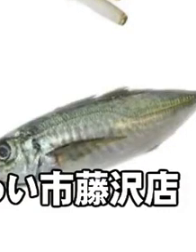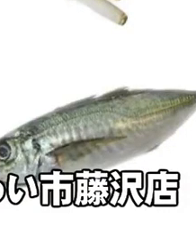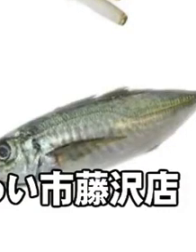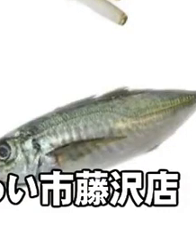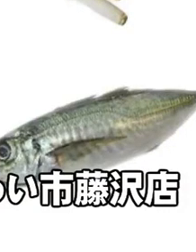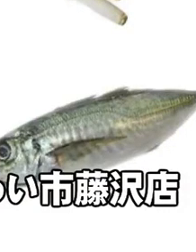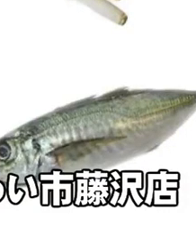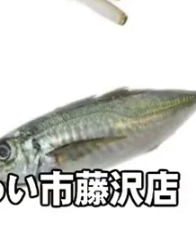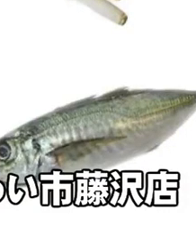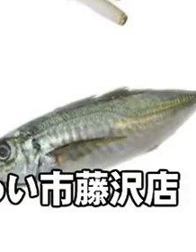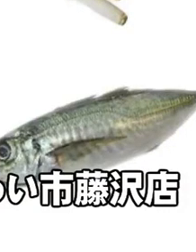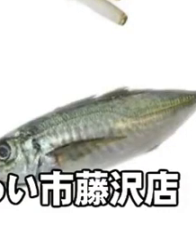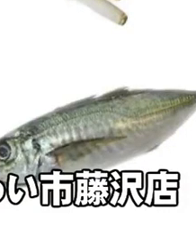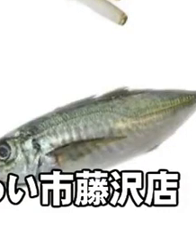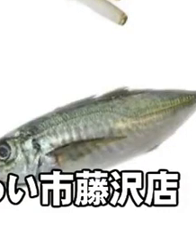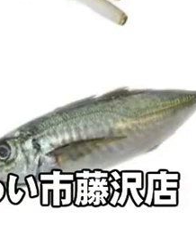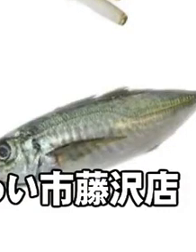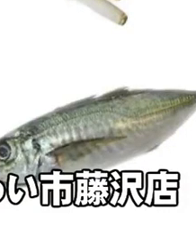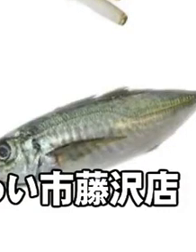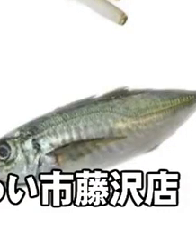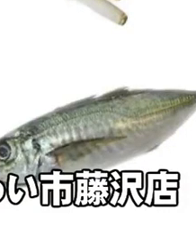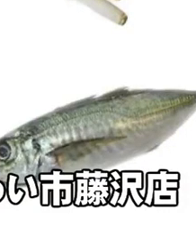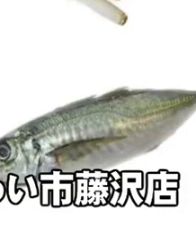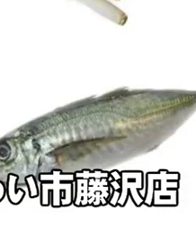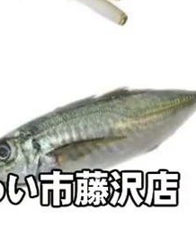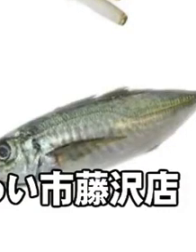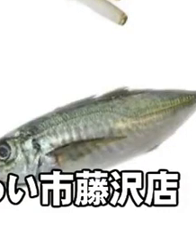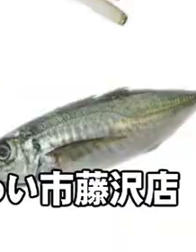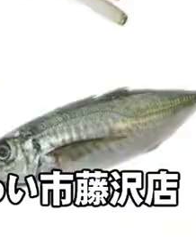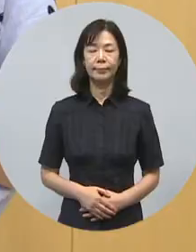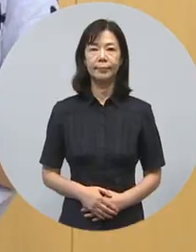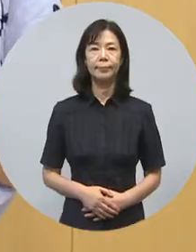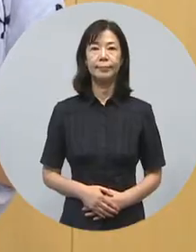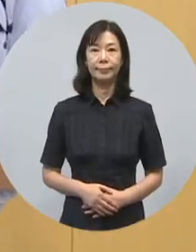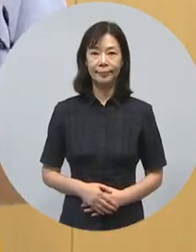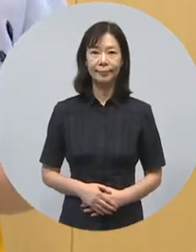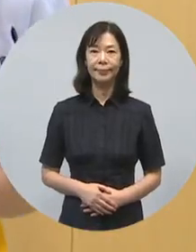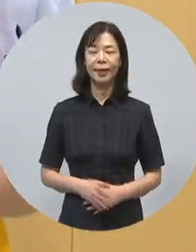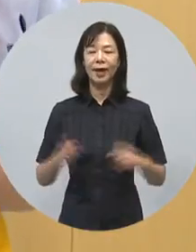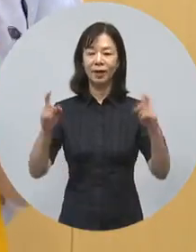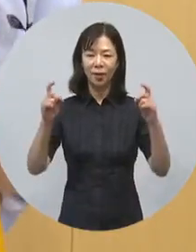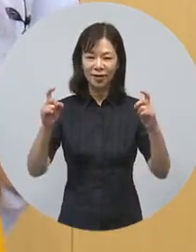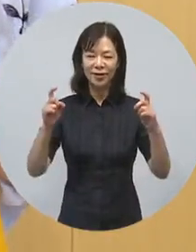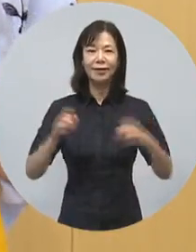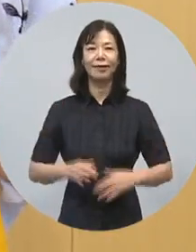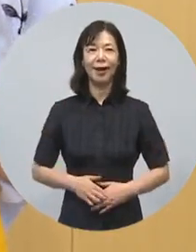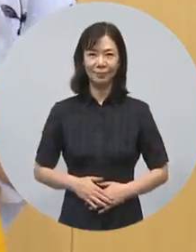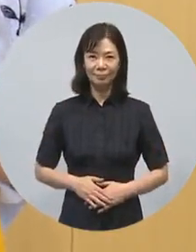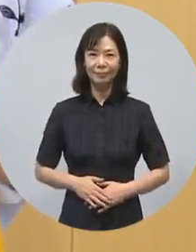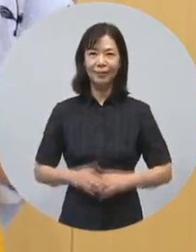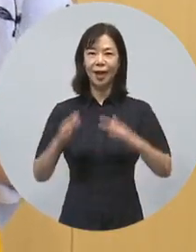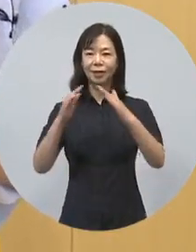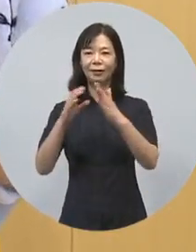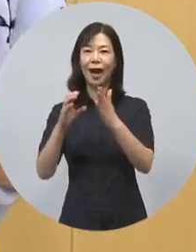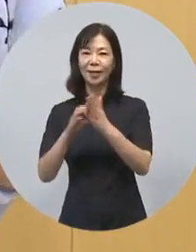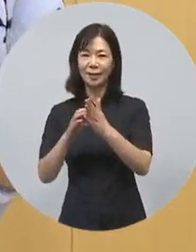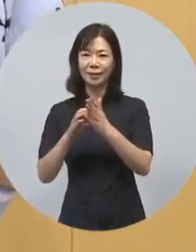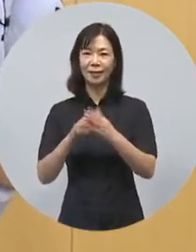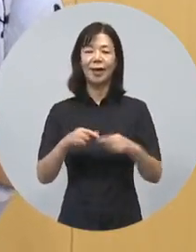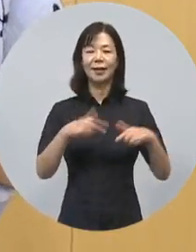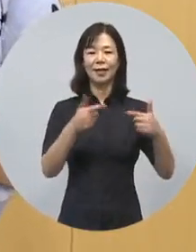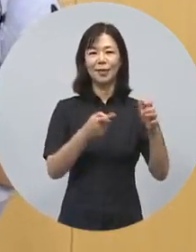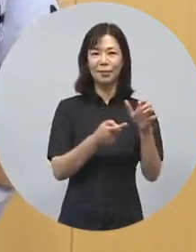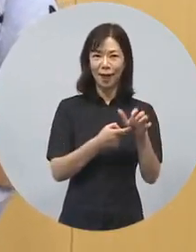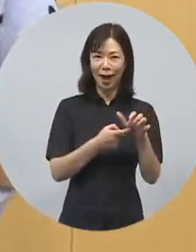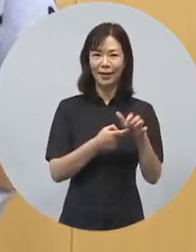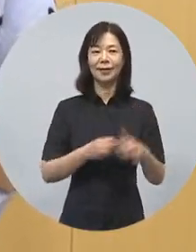産食材で簡単クッキング、藤沢ごはん。 こんにちは、 倉石真帆です。 木村雅子です